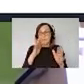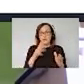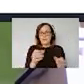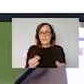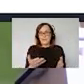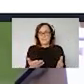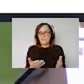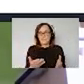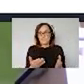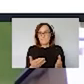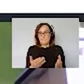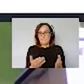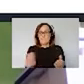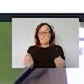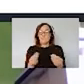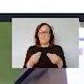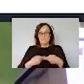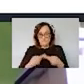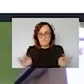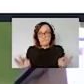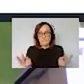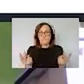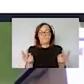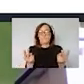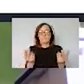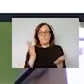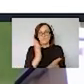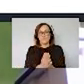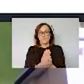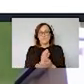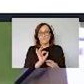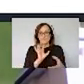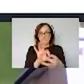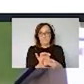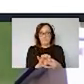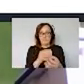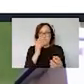dzieje. Dołącz i drodzy Państwo,